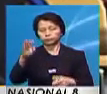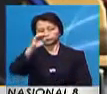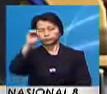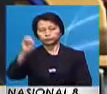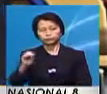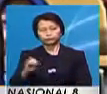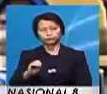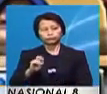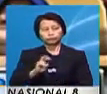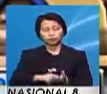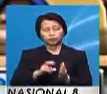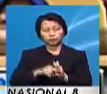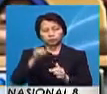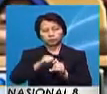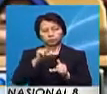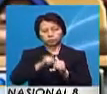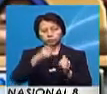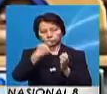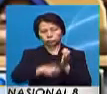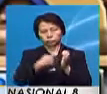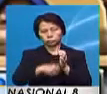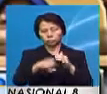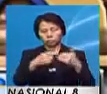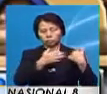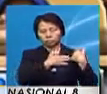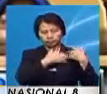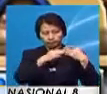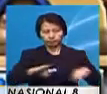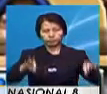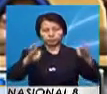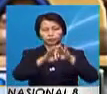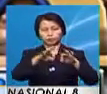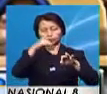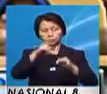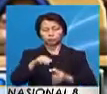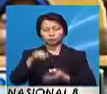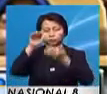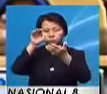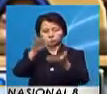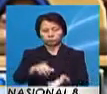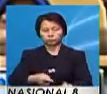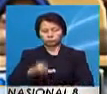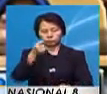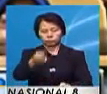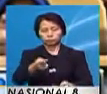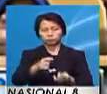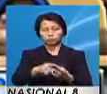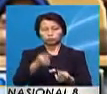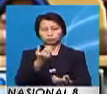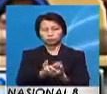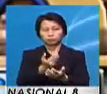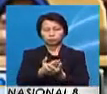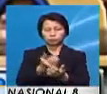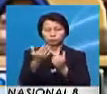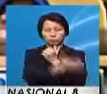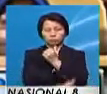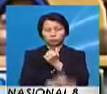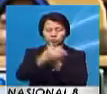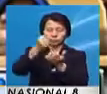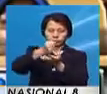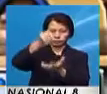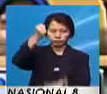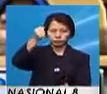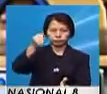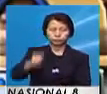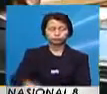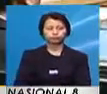12 hingga 18%. Maka setiap cukai memainkan peranan yang penting untuk menyumbang kepada sumber pendapatan negara. Terdapat kes